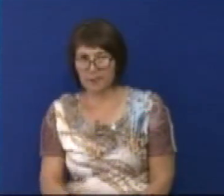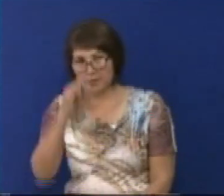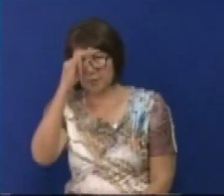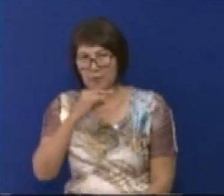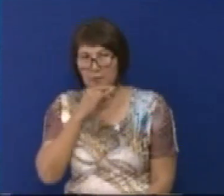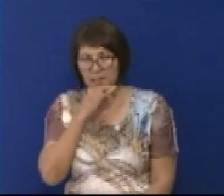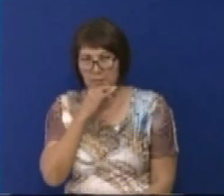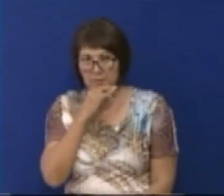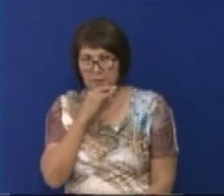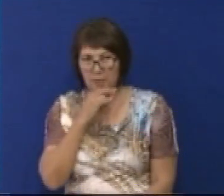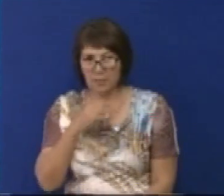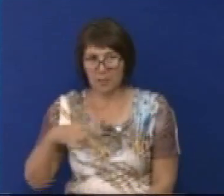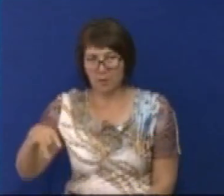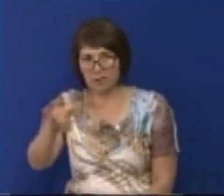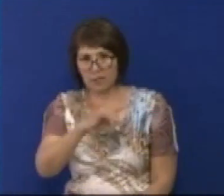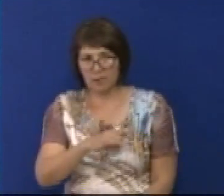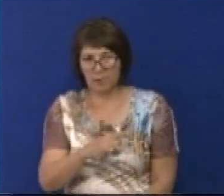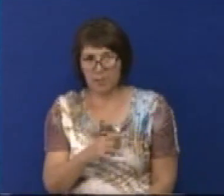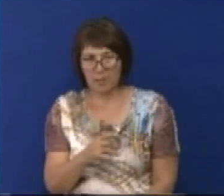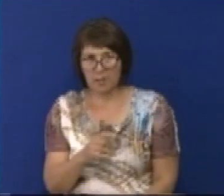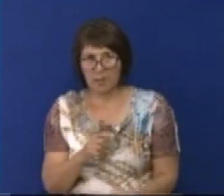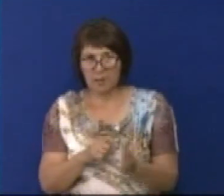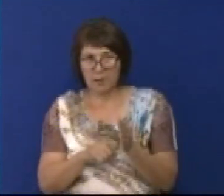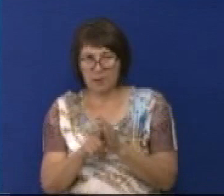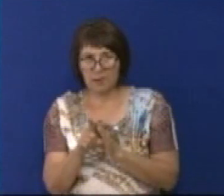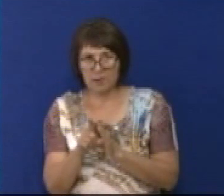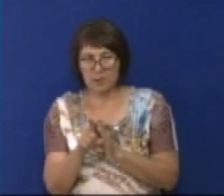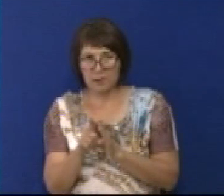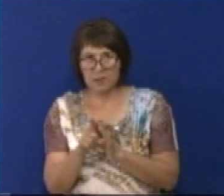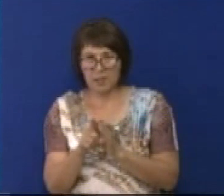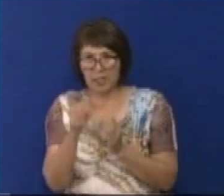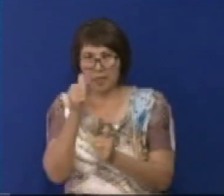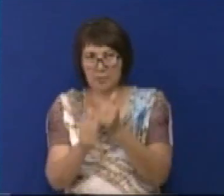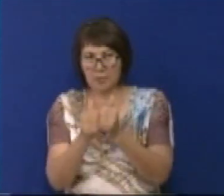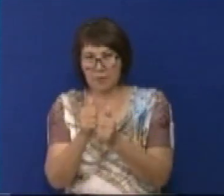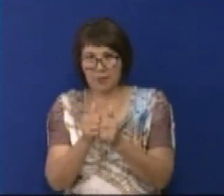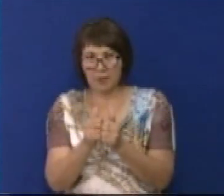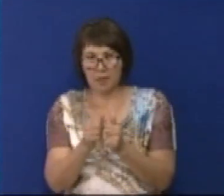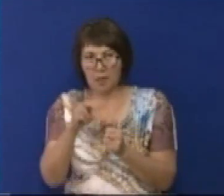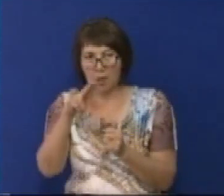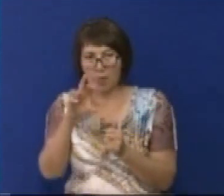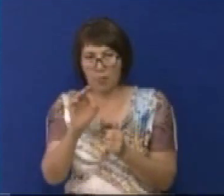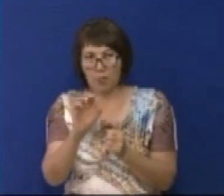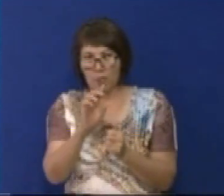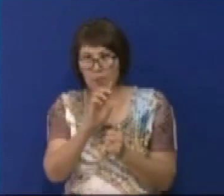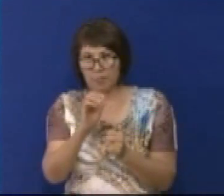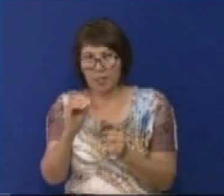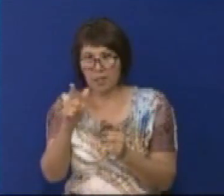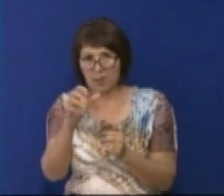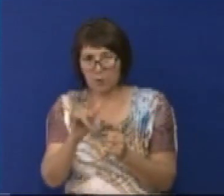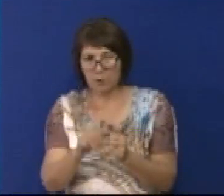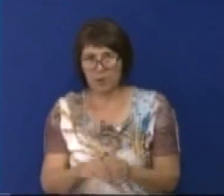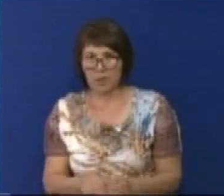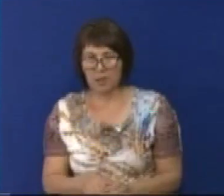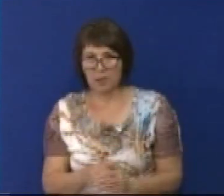Қазақстан аумағы бойынша бейбітшілік жүгірісі атты жаһандық алау эстафетасы өтуде. Ол 22 шілде мен 20 тамыз